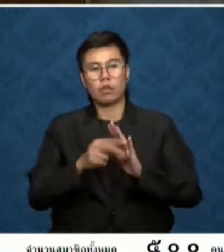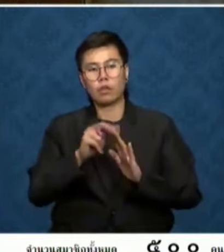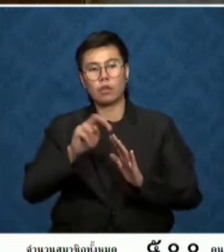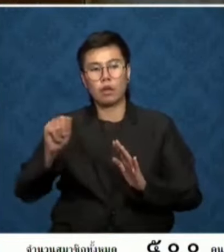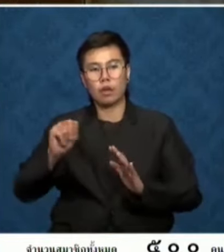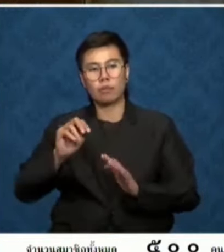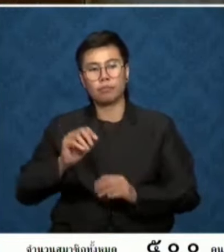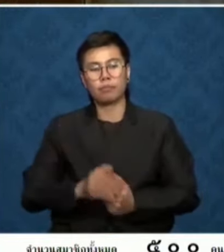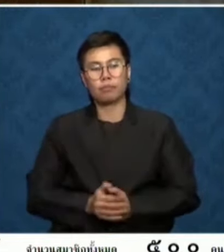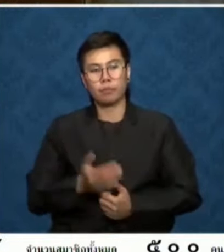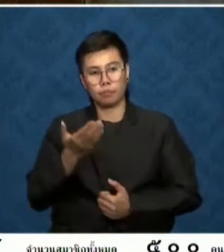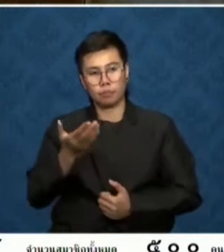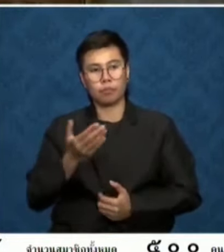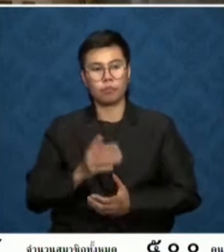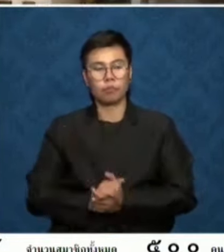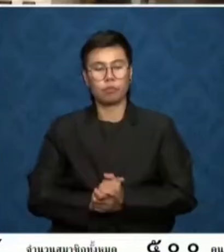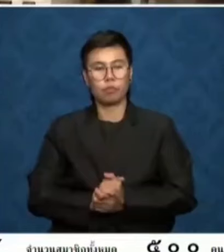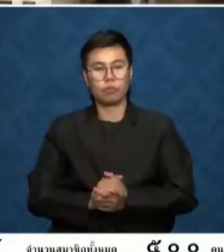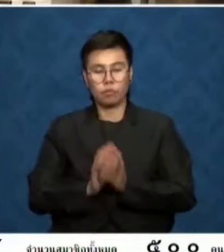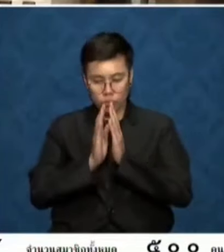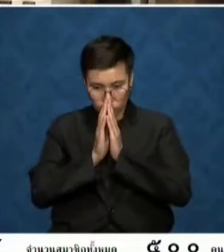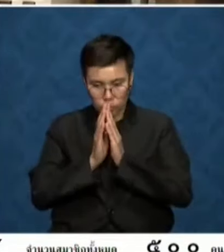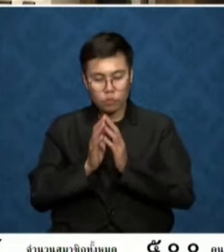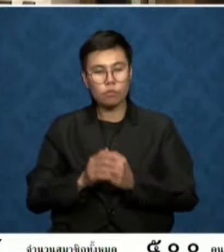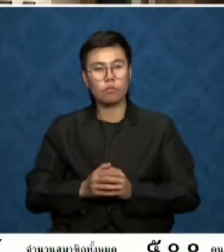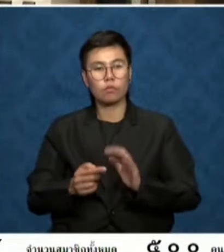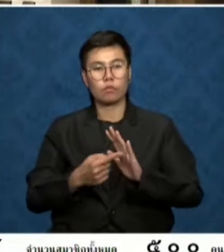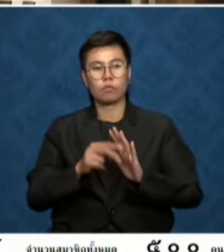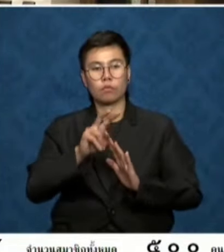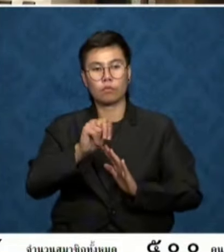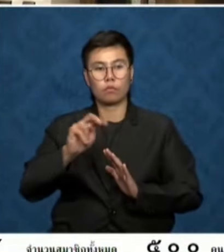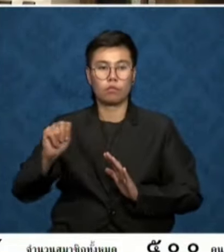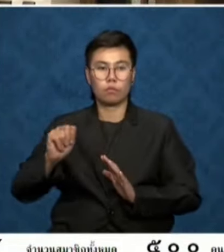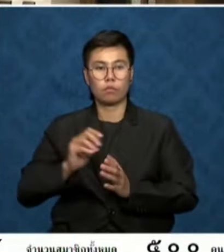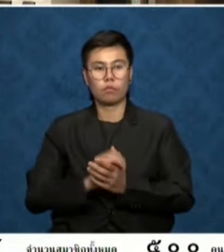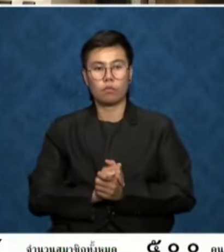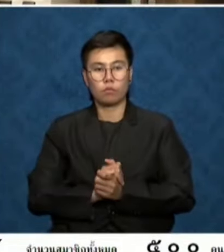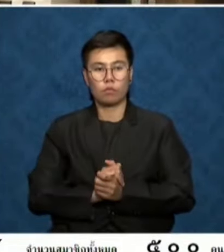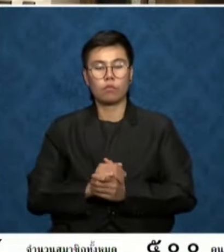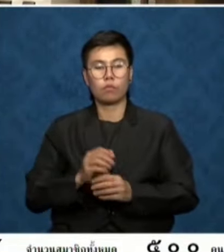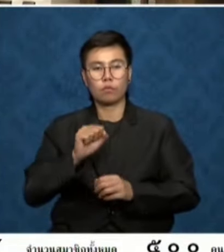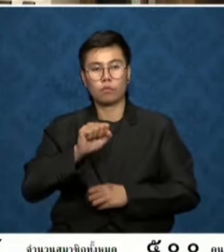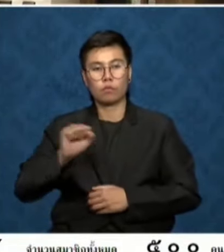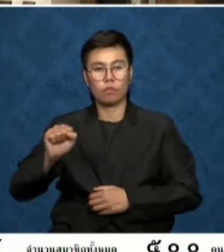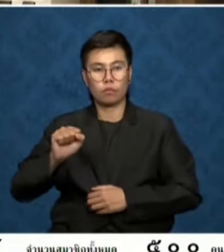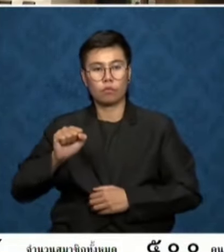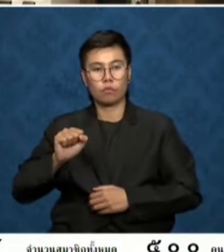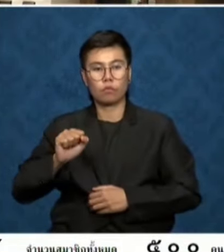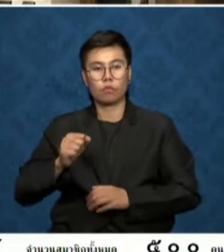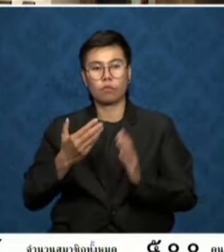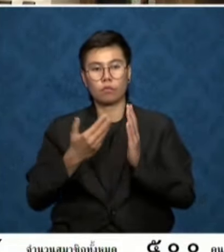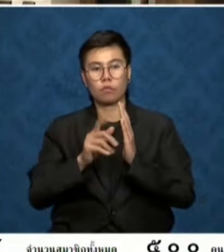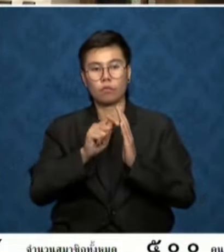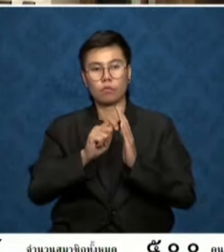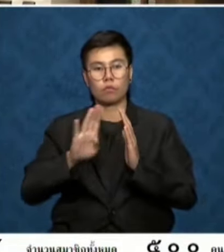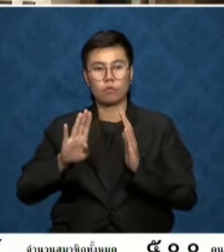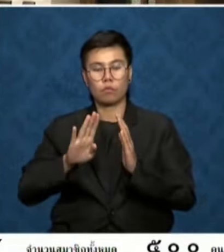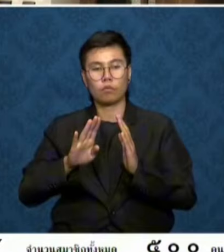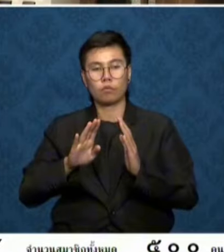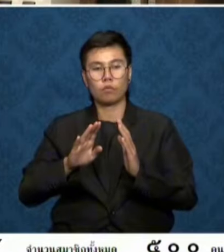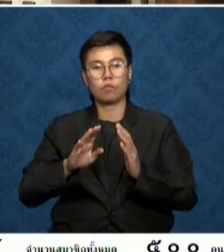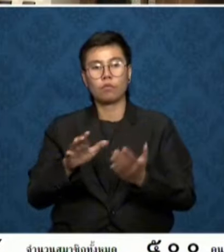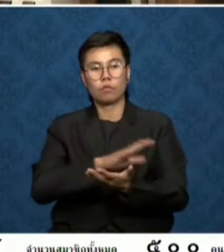ชัยครับ ค่ะท่านประธานที่เคารพค่ะแนนบุญธิดาสมชัยสมาชิกสภาผู้แทนราษฎรจังหวัดอุบลราชธานีพรรคภูมิใ